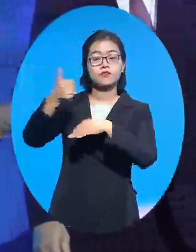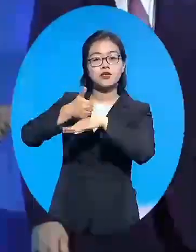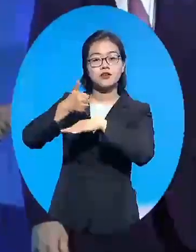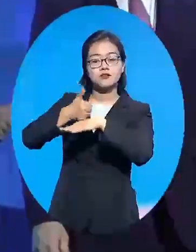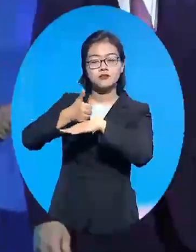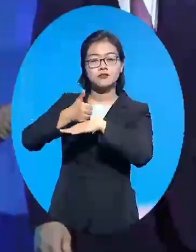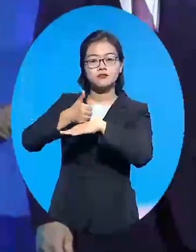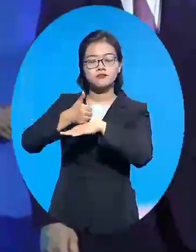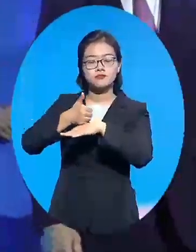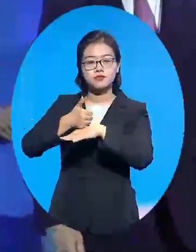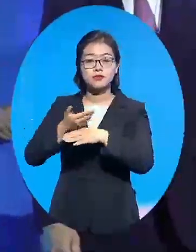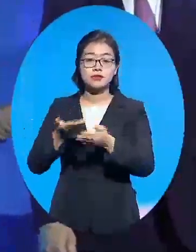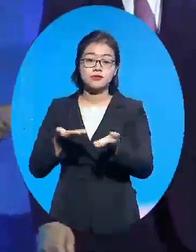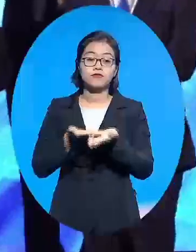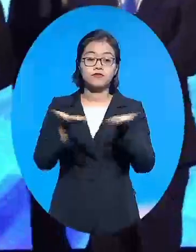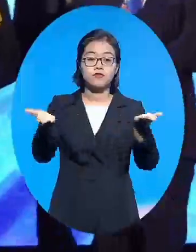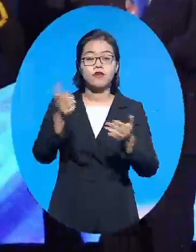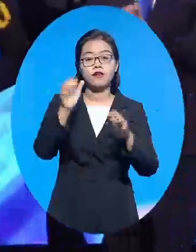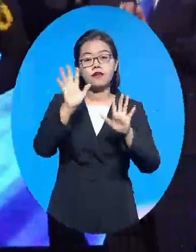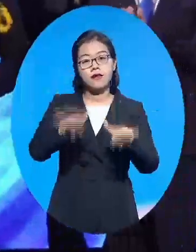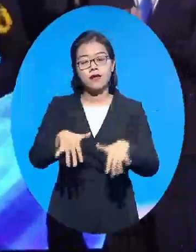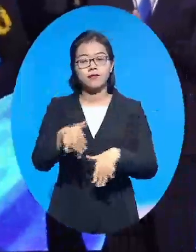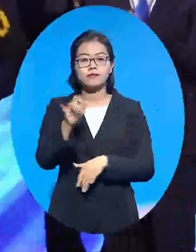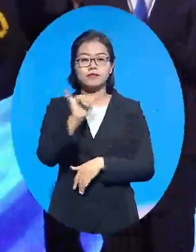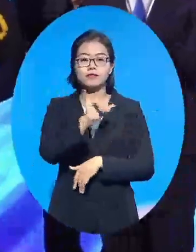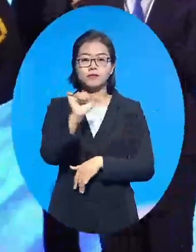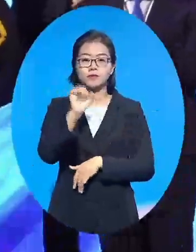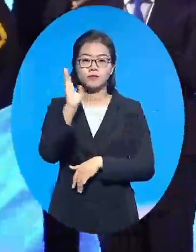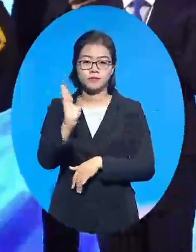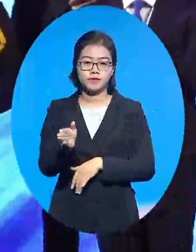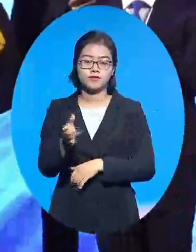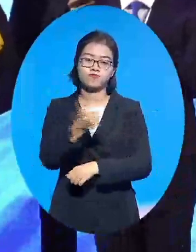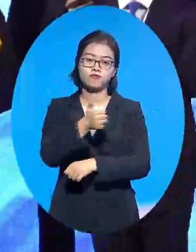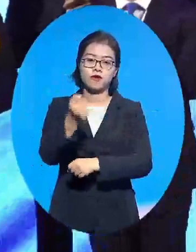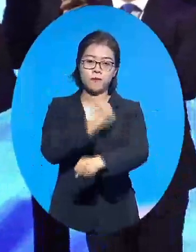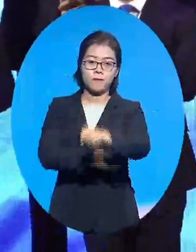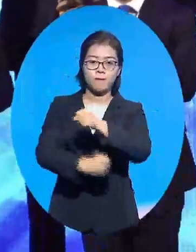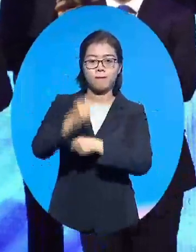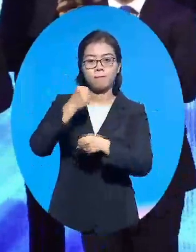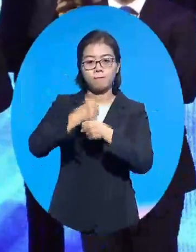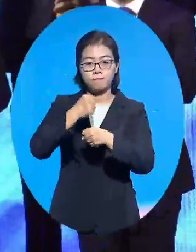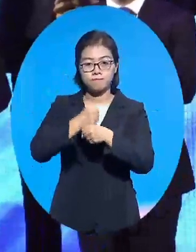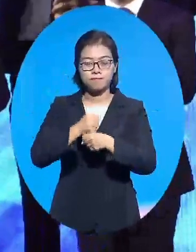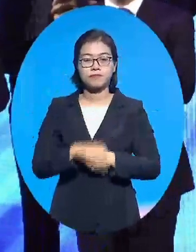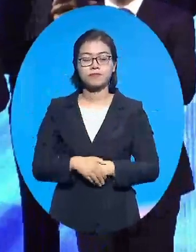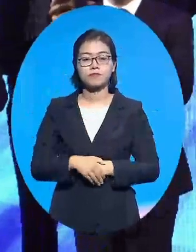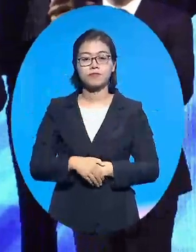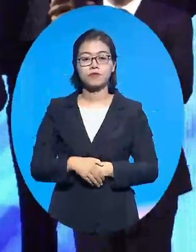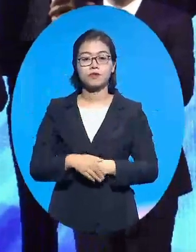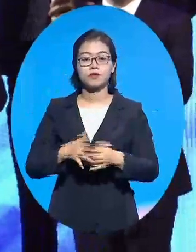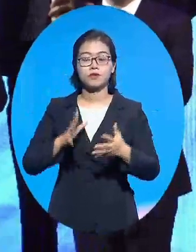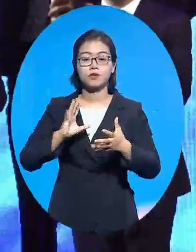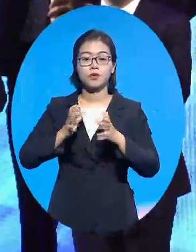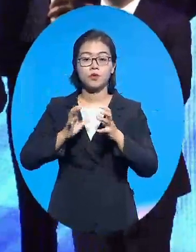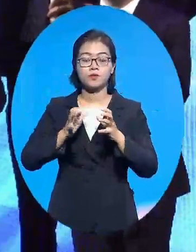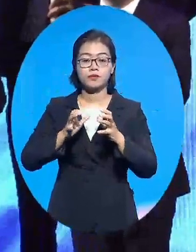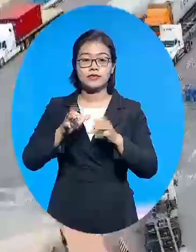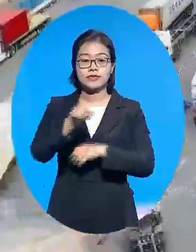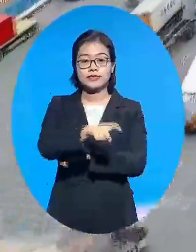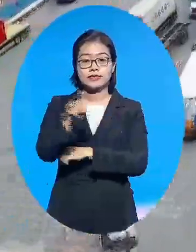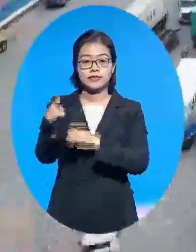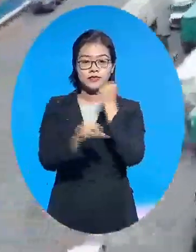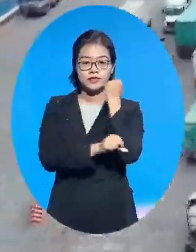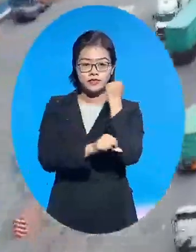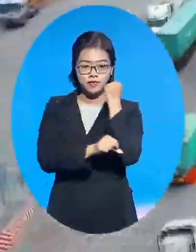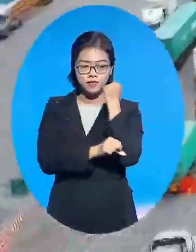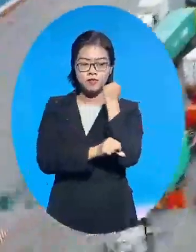thu nhập cho gần 600.000 lao động trong số đó tổng công ty Tân cảng Sài Gòn lần thứ 7 liên tiếp đạt giải thưởng này Đây là sự ghi nhận